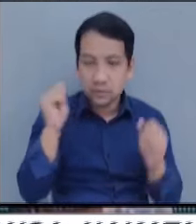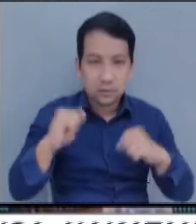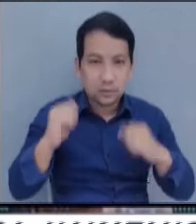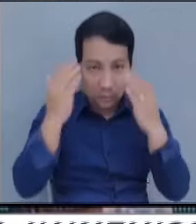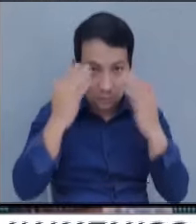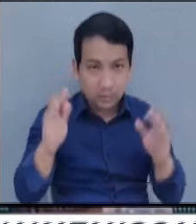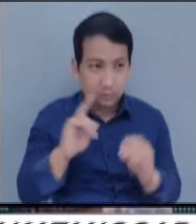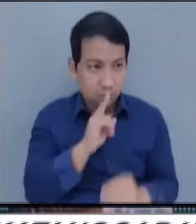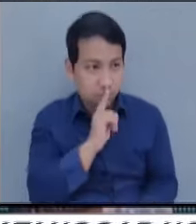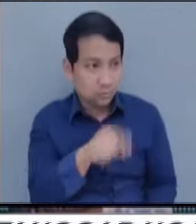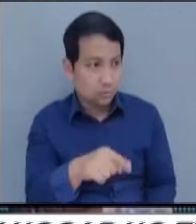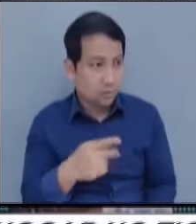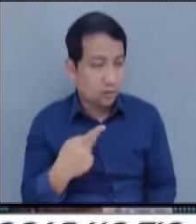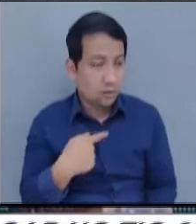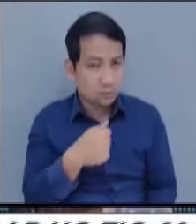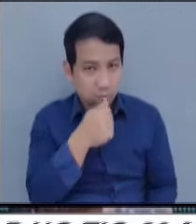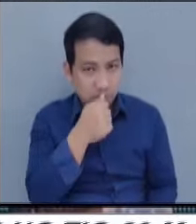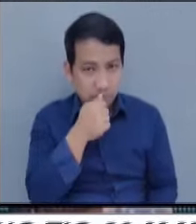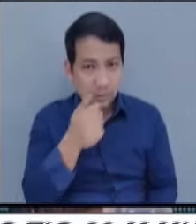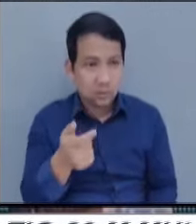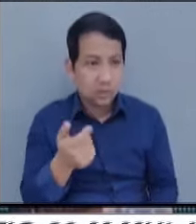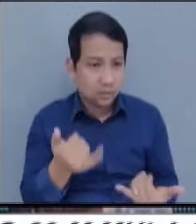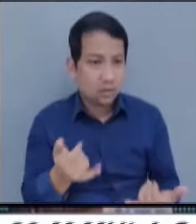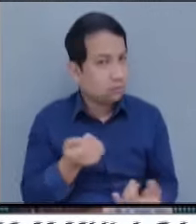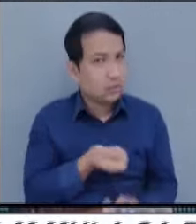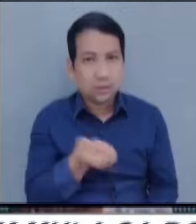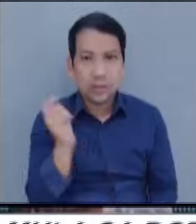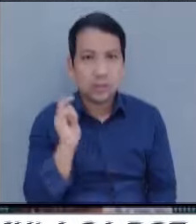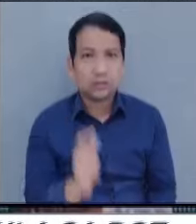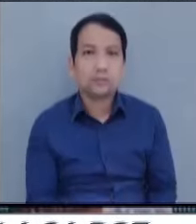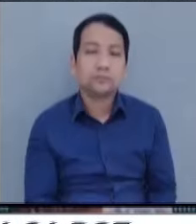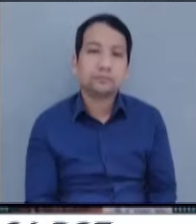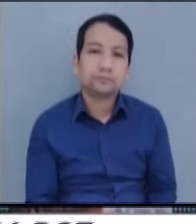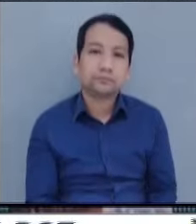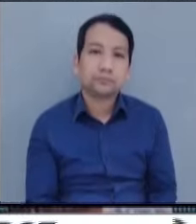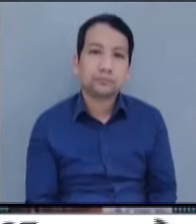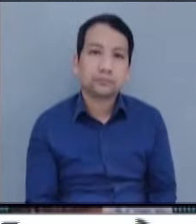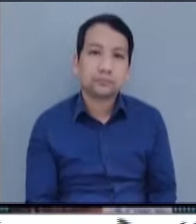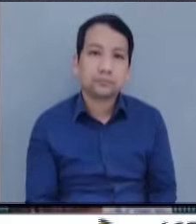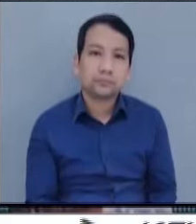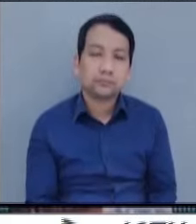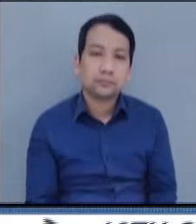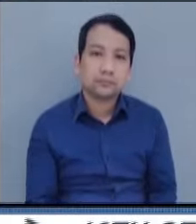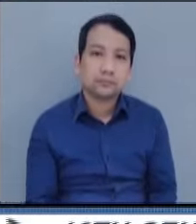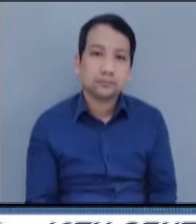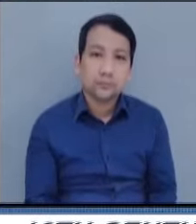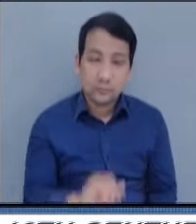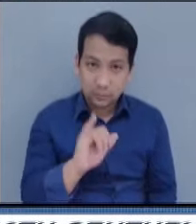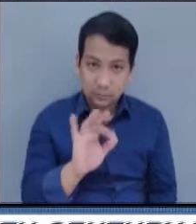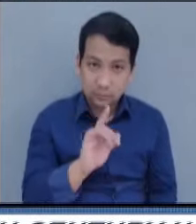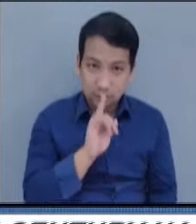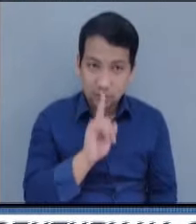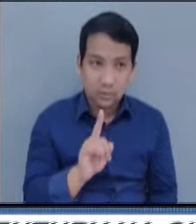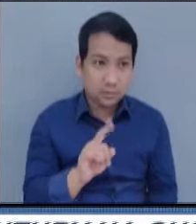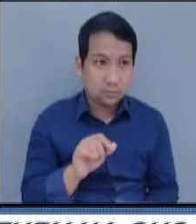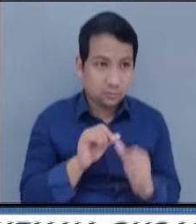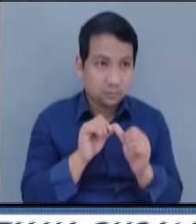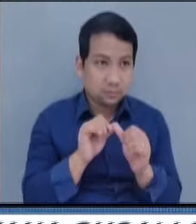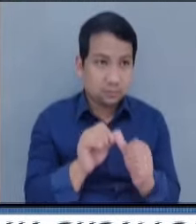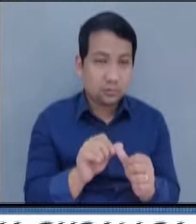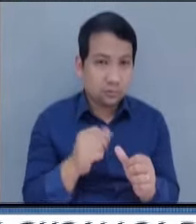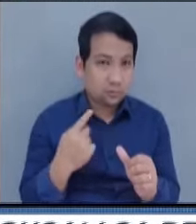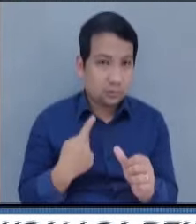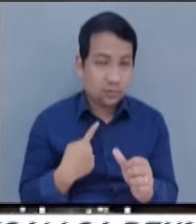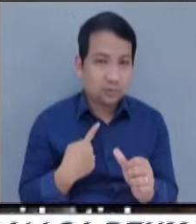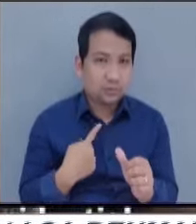secret agreement I am now rescinding it so I've rescinded it if Indeed it exists Ayon pa sa pangulo Masyado